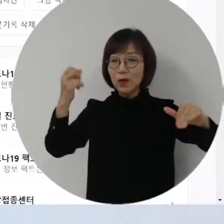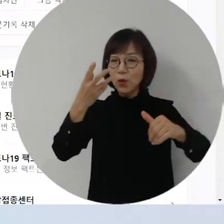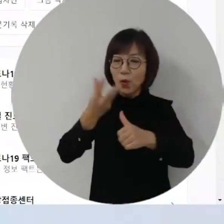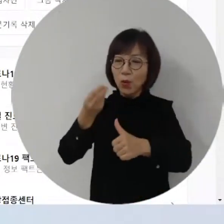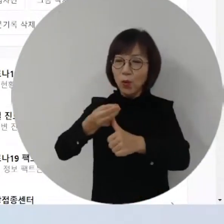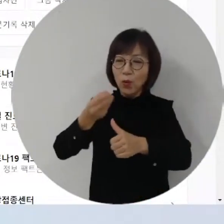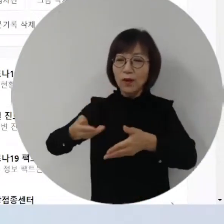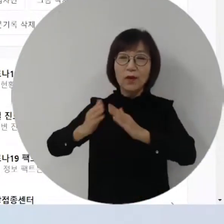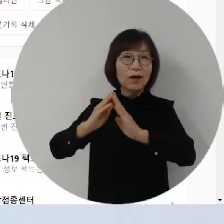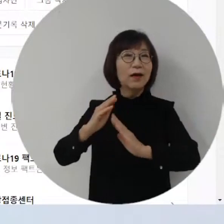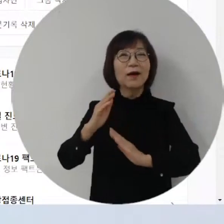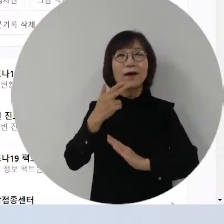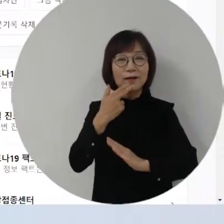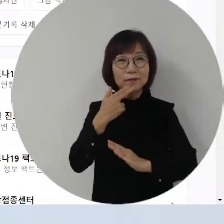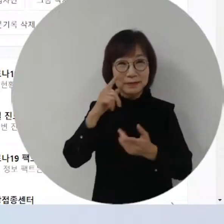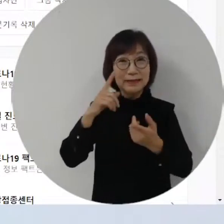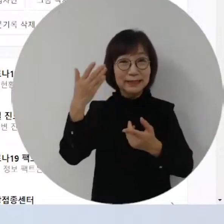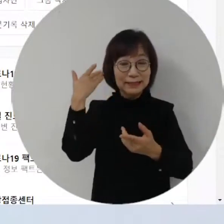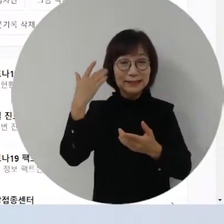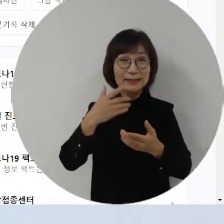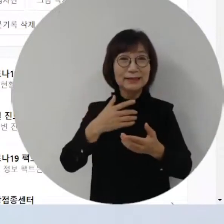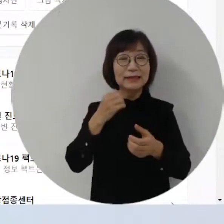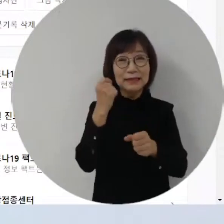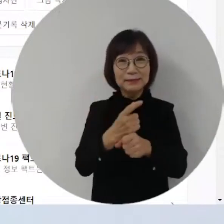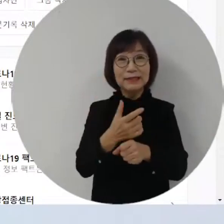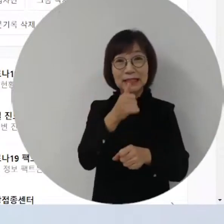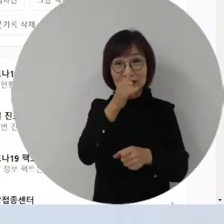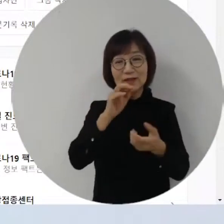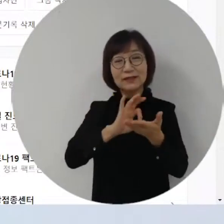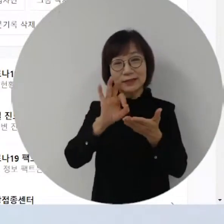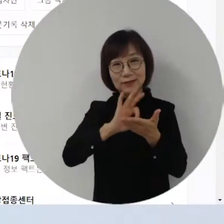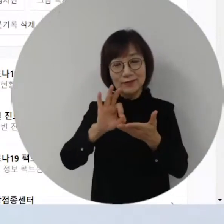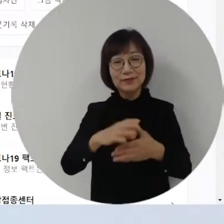엣지 브라우저는 창을 닫아 보도록 할게요.